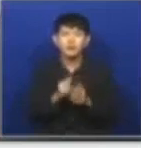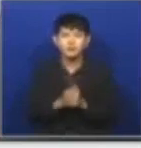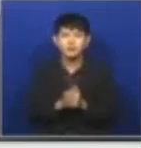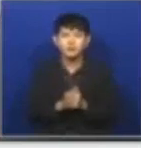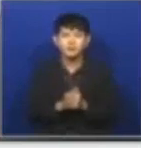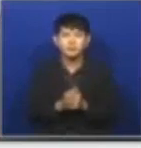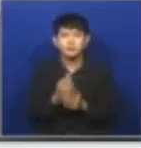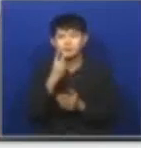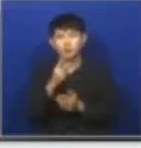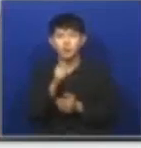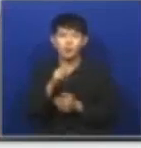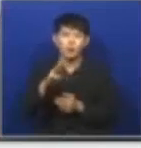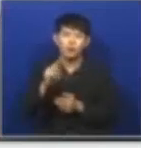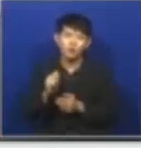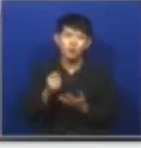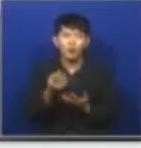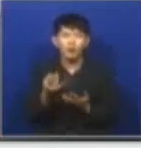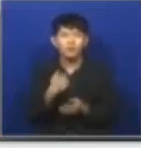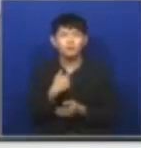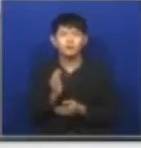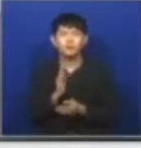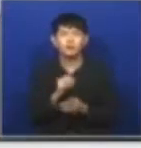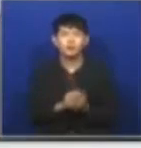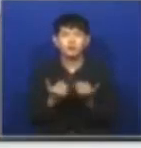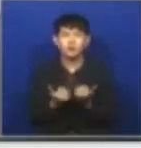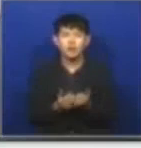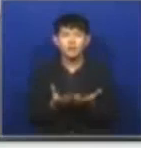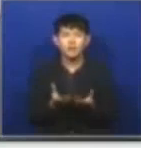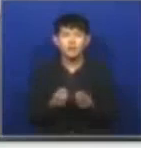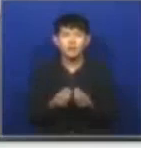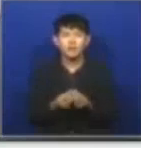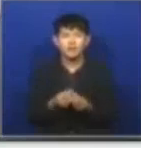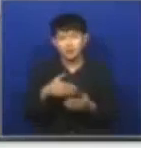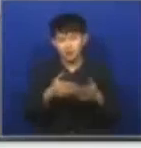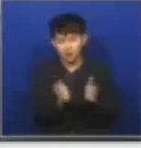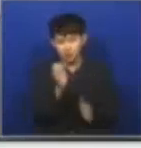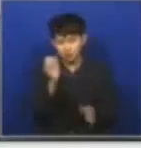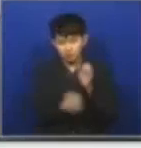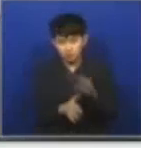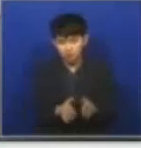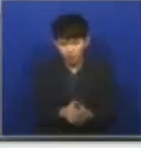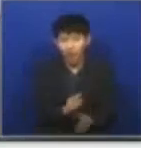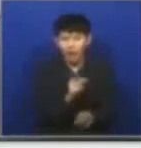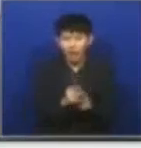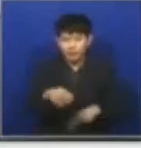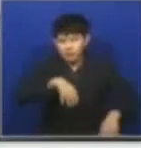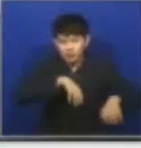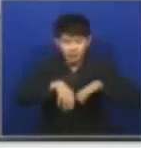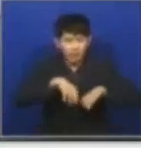ไล่ไปถึงอบต.วันนี้ไม่มีที่กำจัดขยะที่ถูกต้องท่านมีแผนอะไรที่จะประทุ